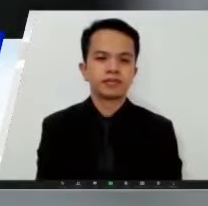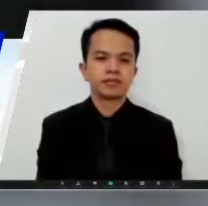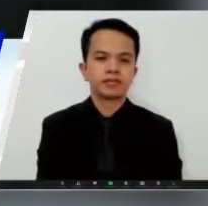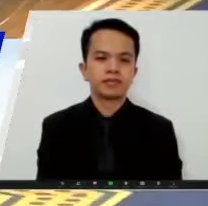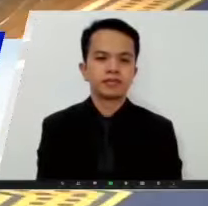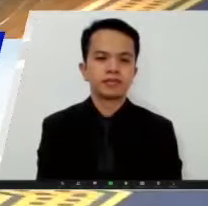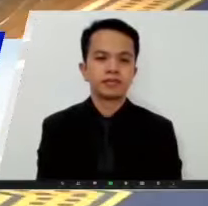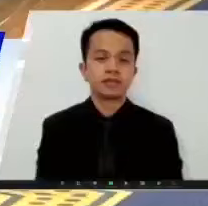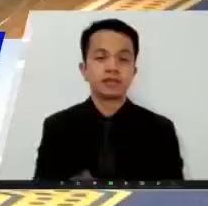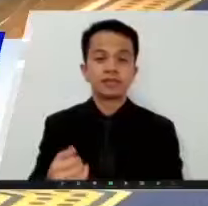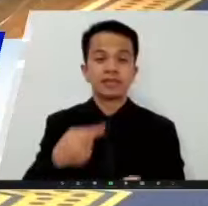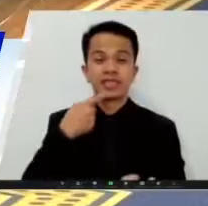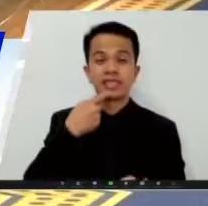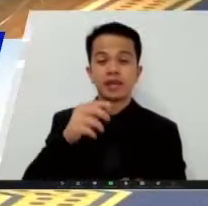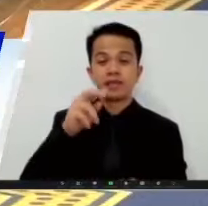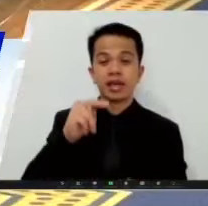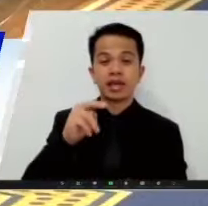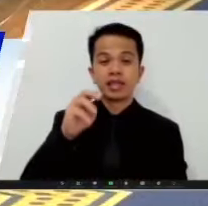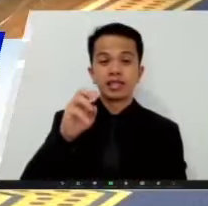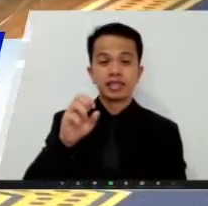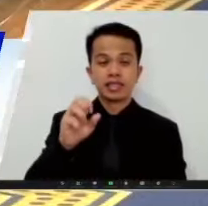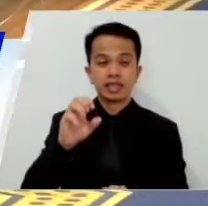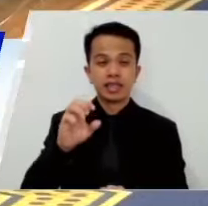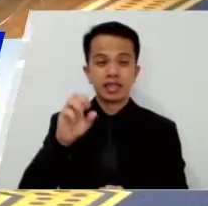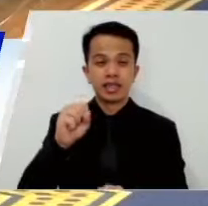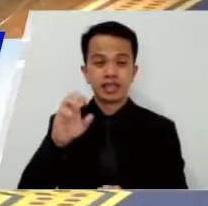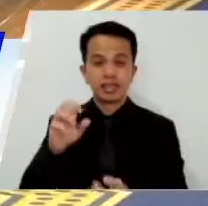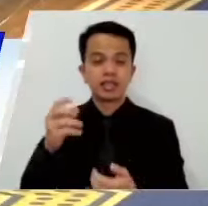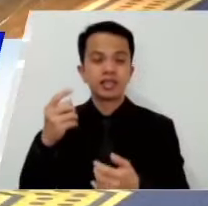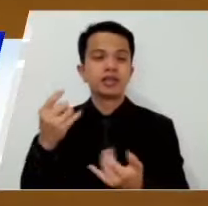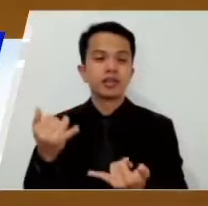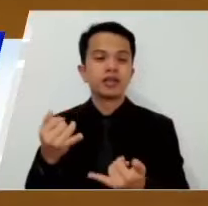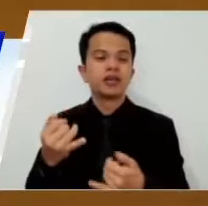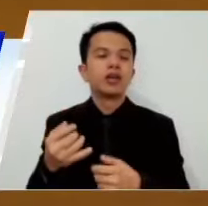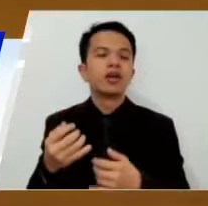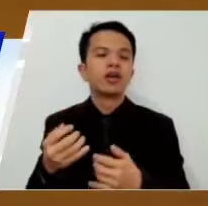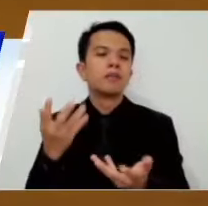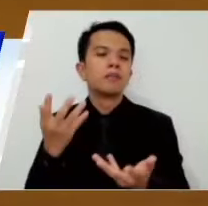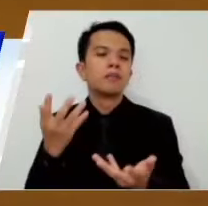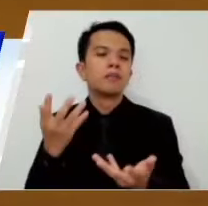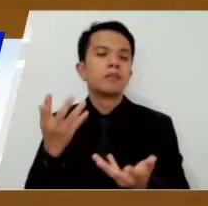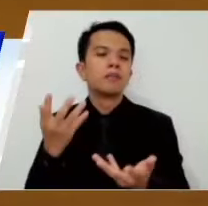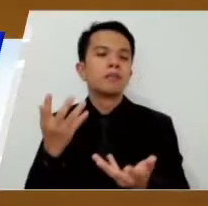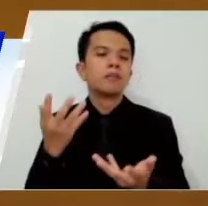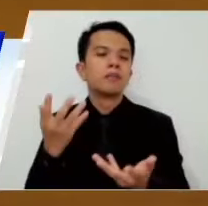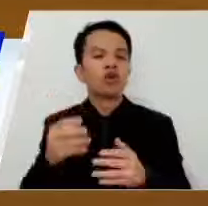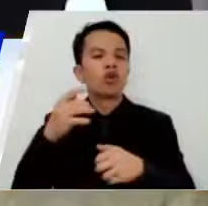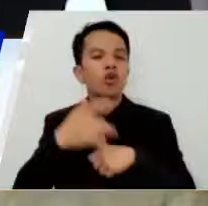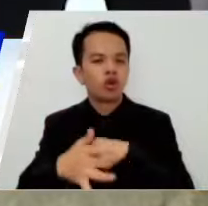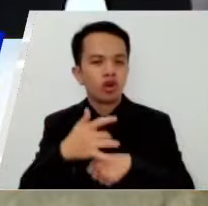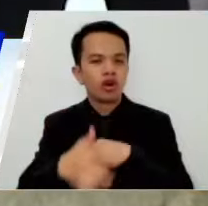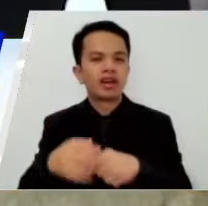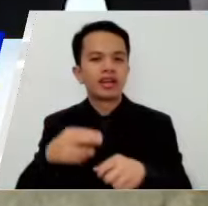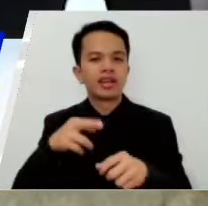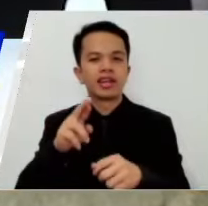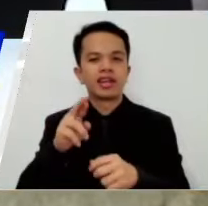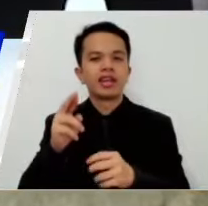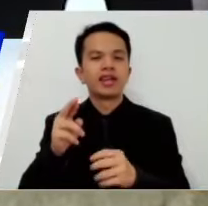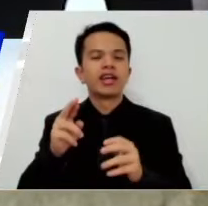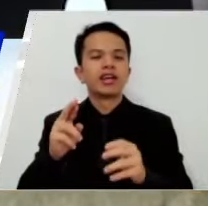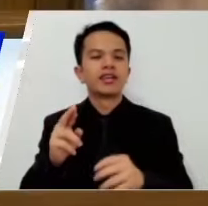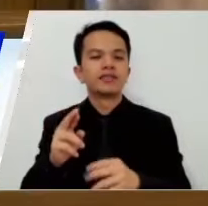Sabi ng NCSC sa pagdinig ng House Committee on Ways and Means, baka pwede ang early retirement. Isa pang retirement, pagtungtong